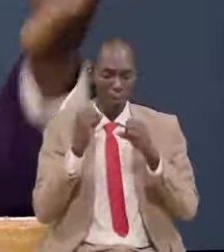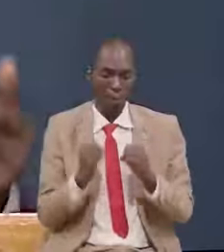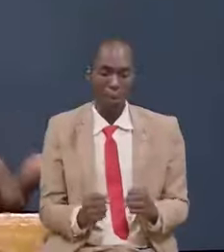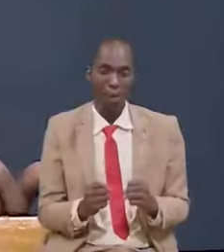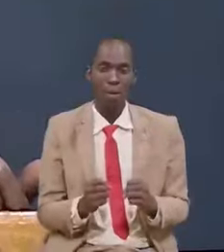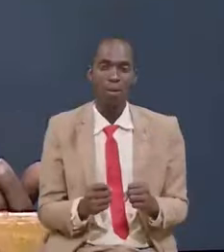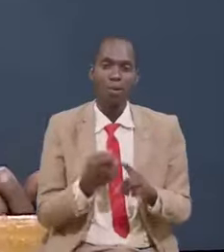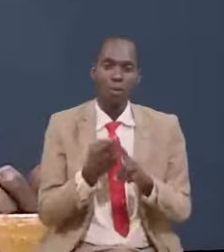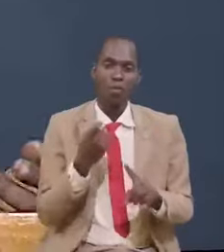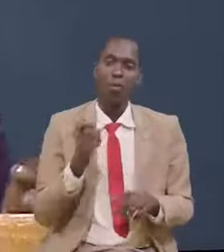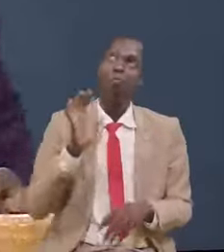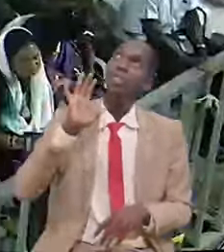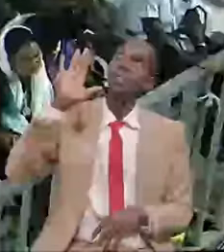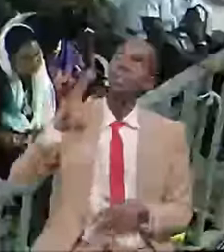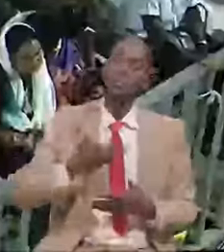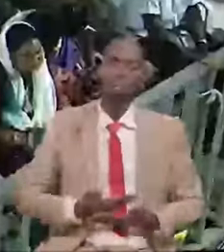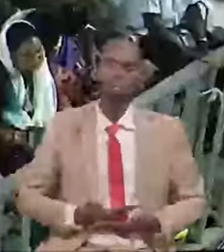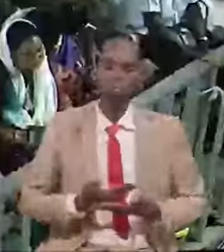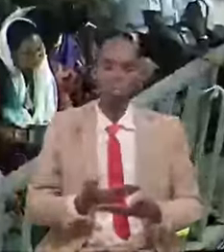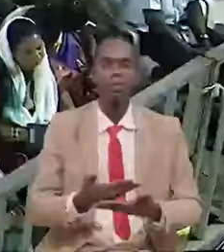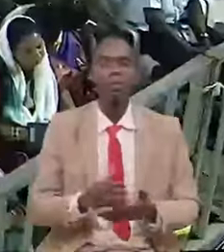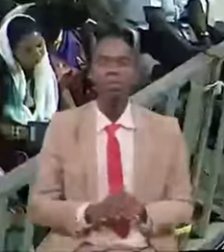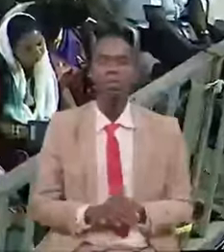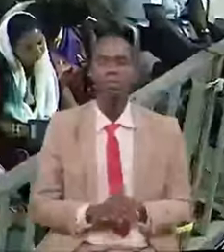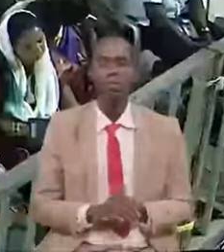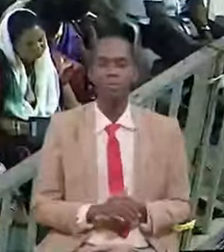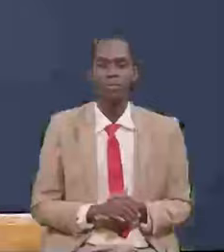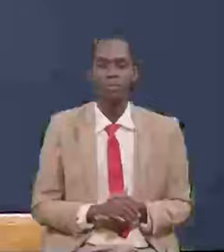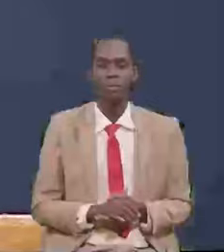La puissance émanant de sa naissance.